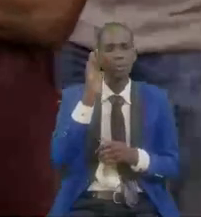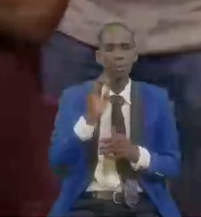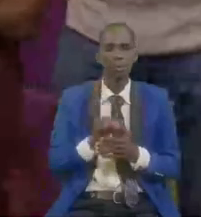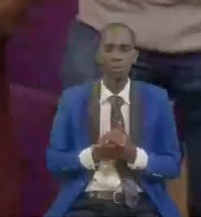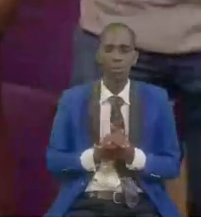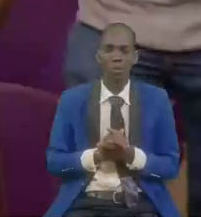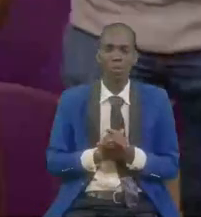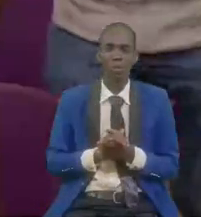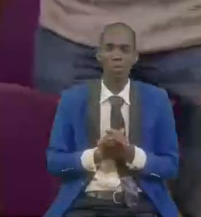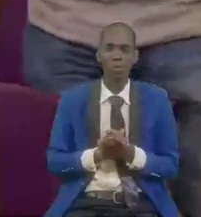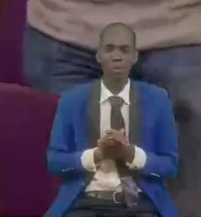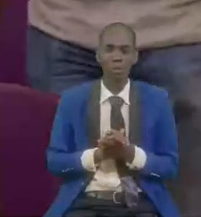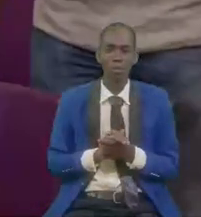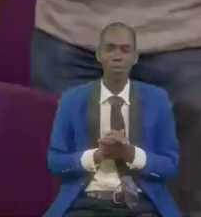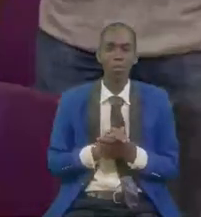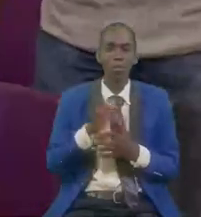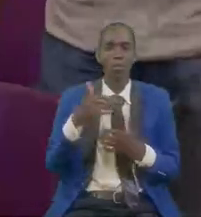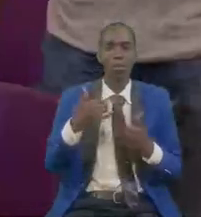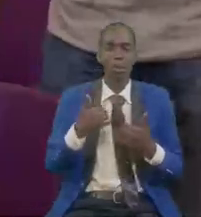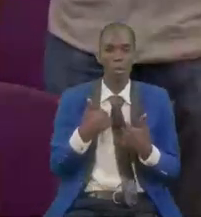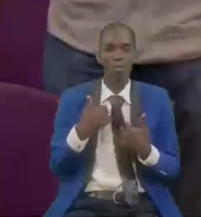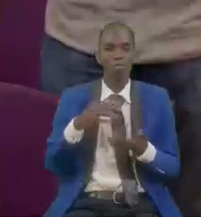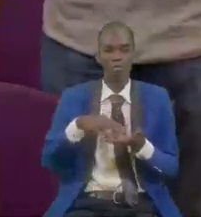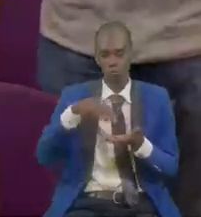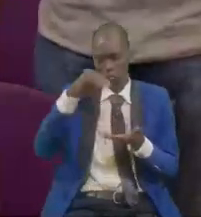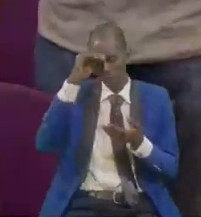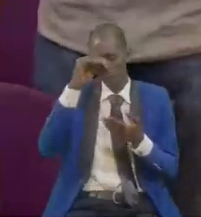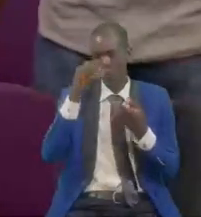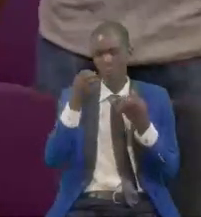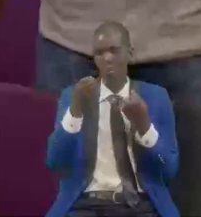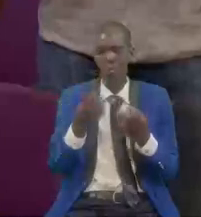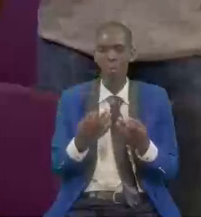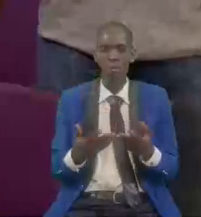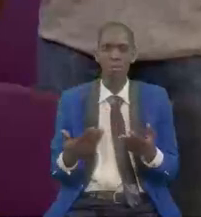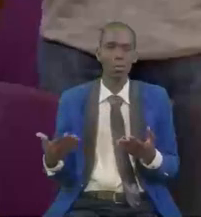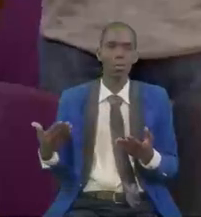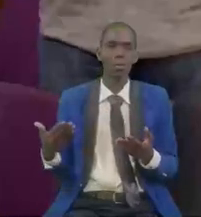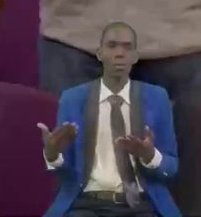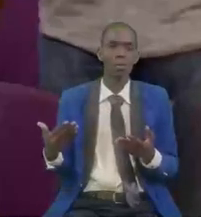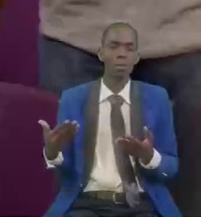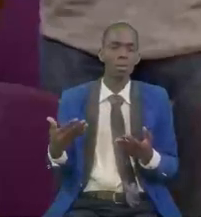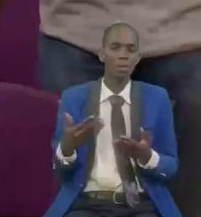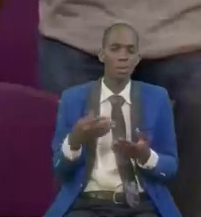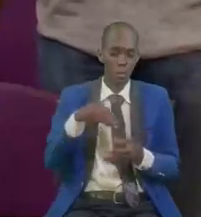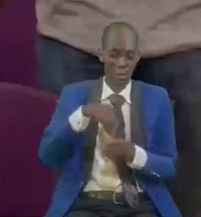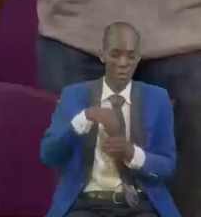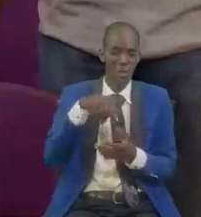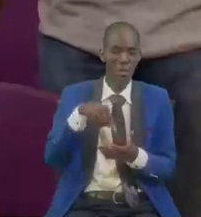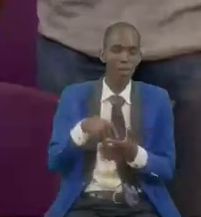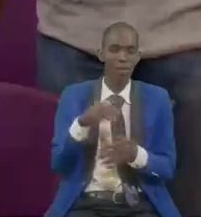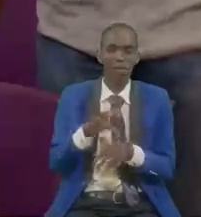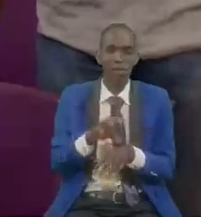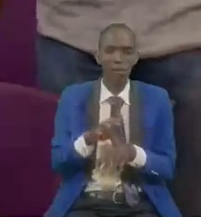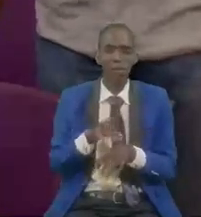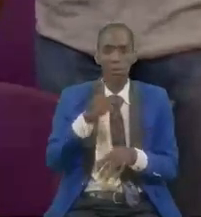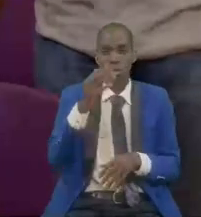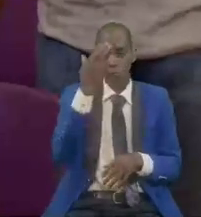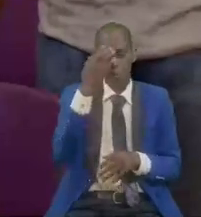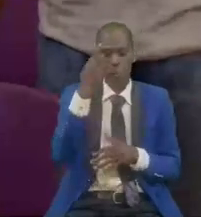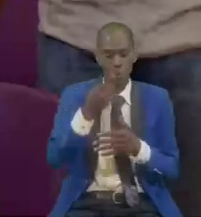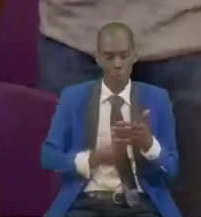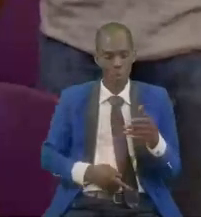vie. Vous avez tant écouté. Vous connaissez tant de choses dans cette église.